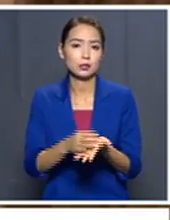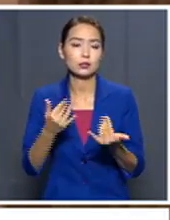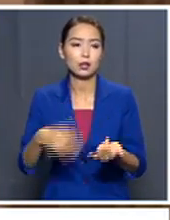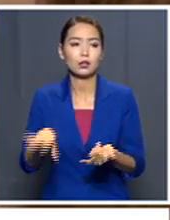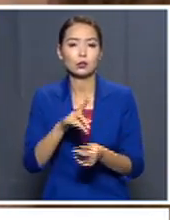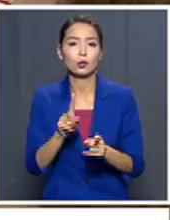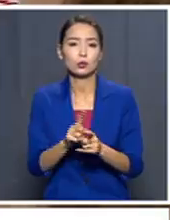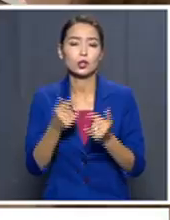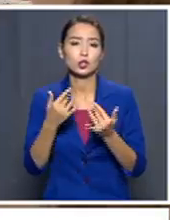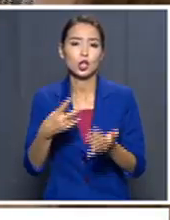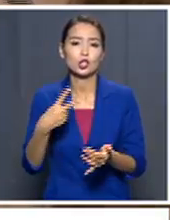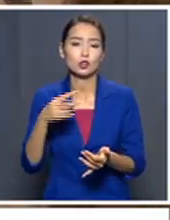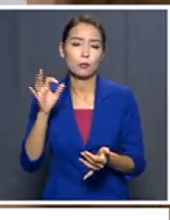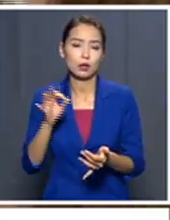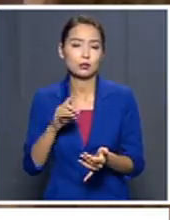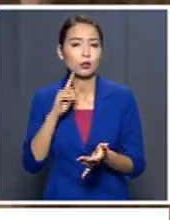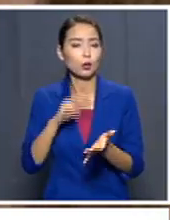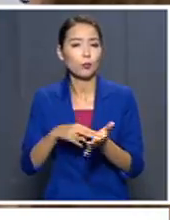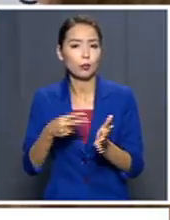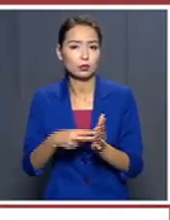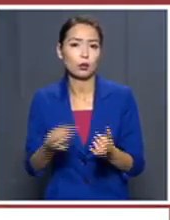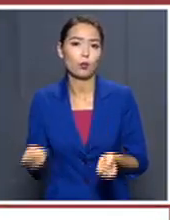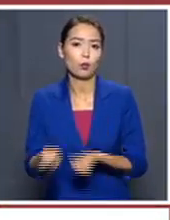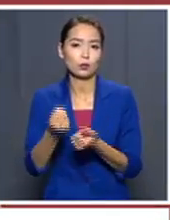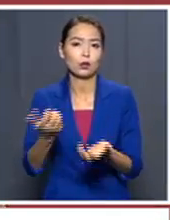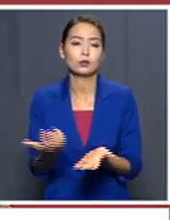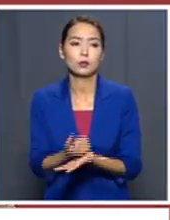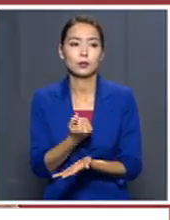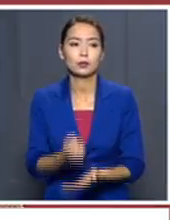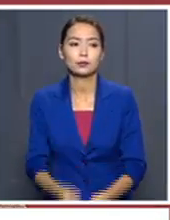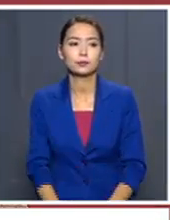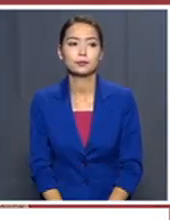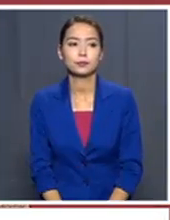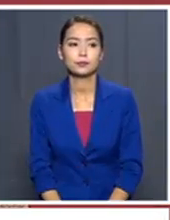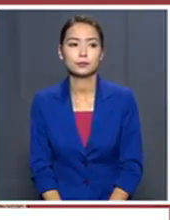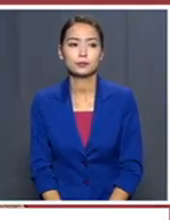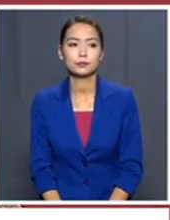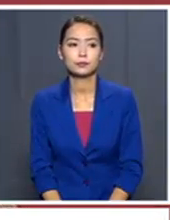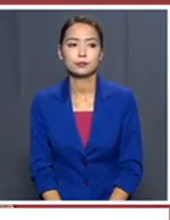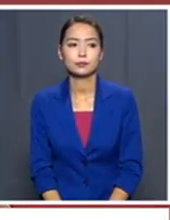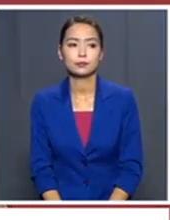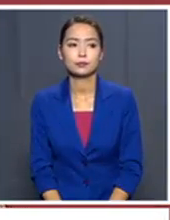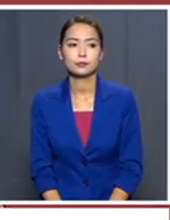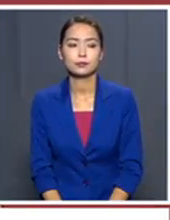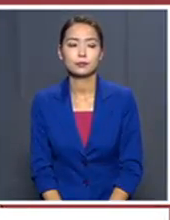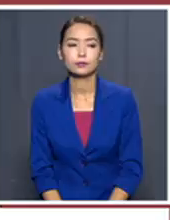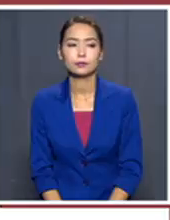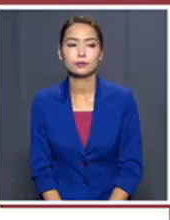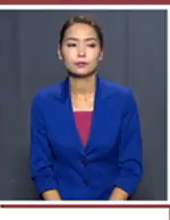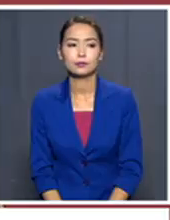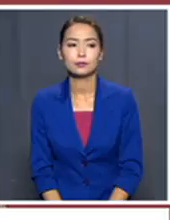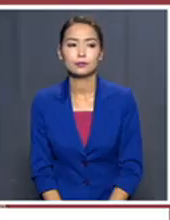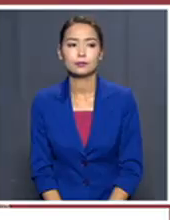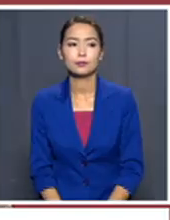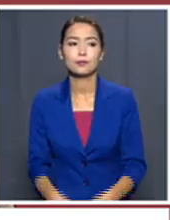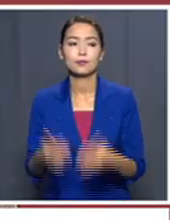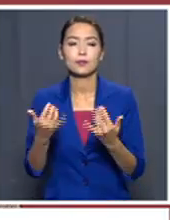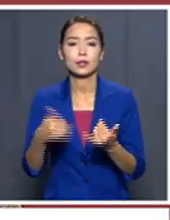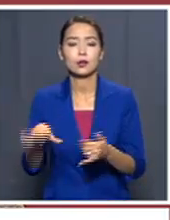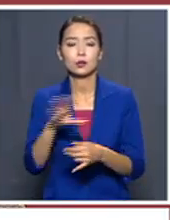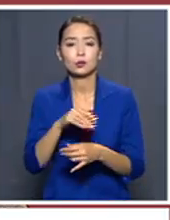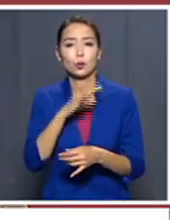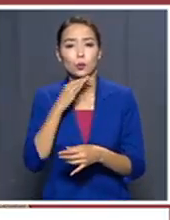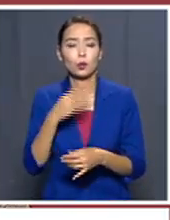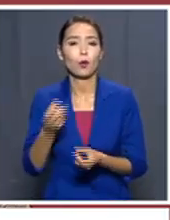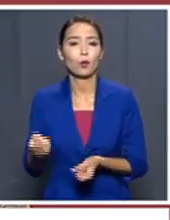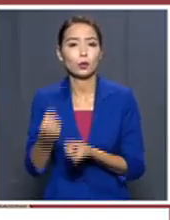небәрі 20-ға жуық жоба қолдау тапқан. Стартаптар шығып атыр, бар. Қолынан келетін жігіттер мен қыздар бар, олар